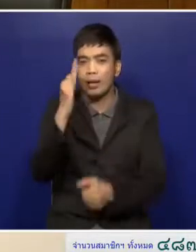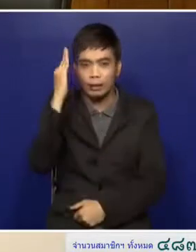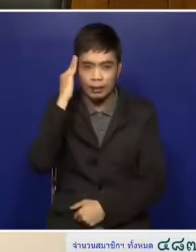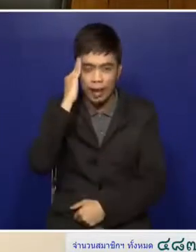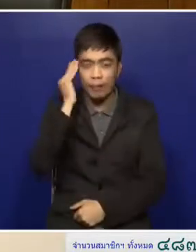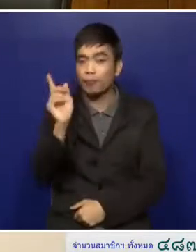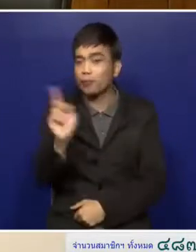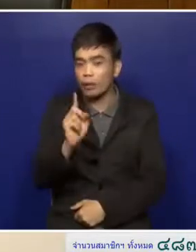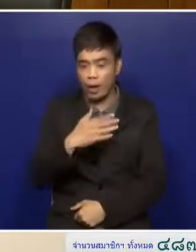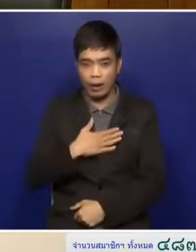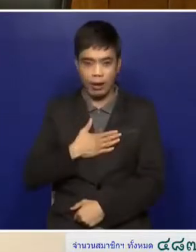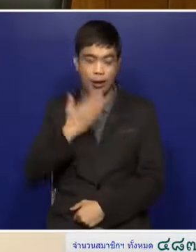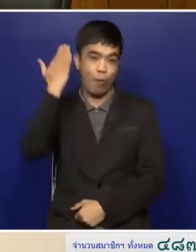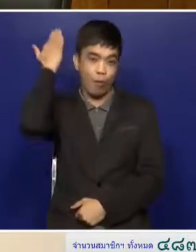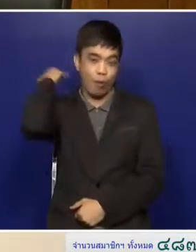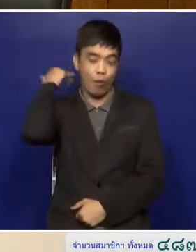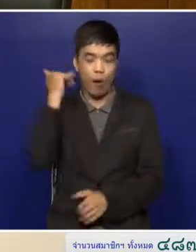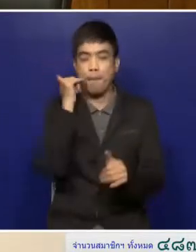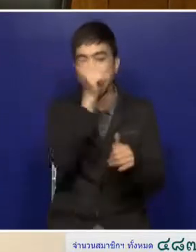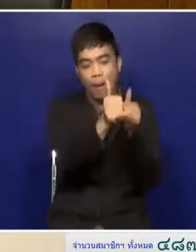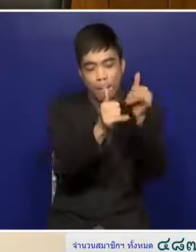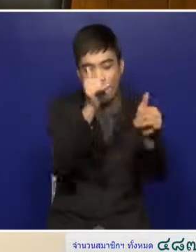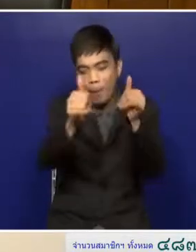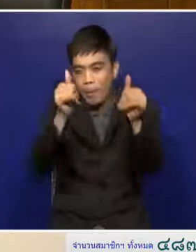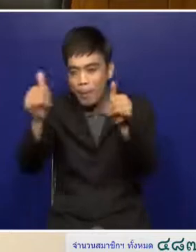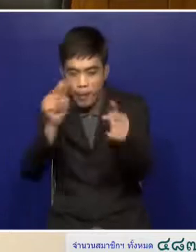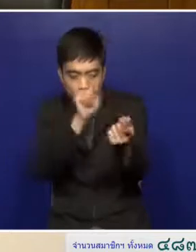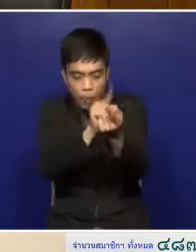ำเวทีประชาพิจารณ์รับฟังความเห็นของพี่น้องประชาชน